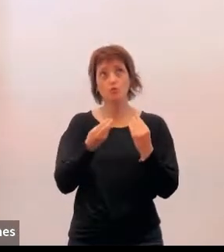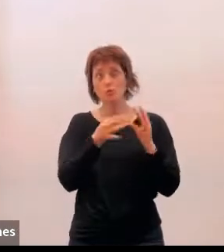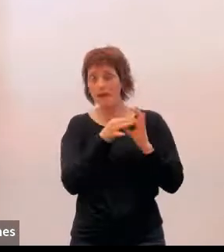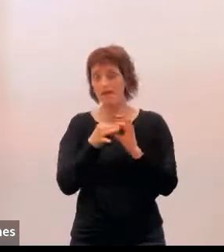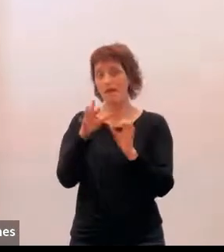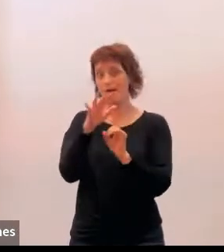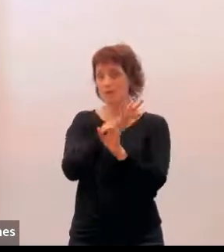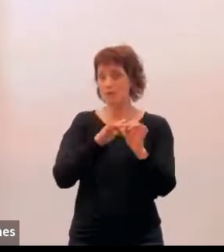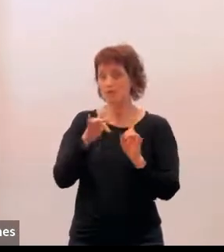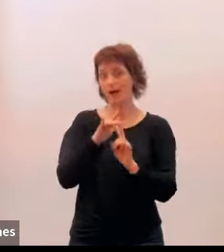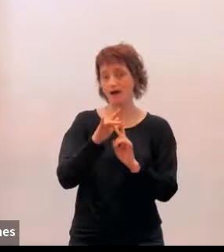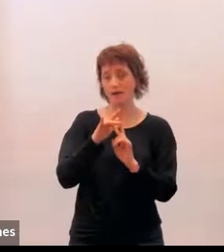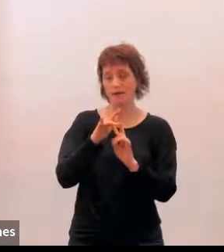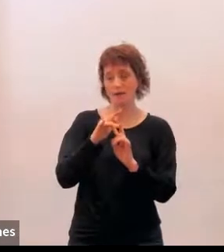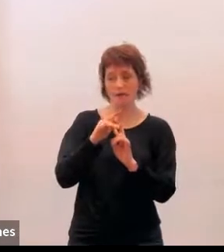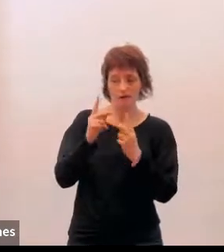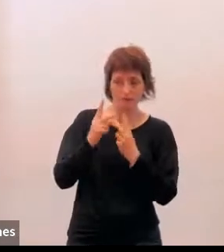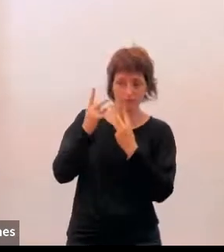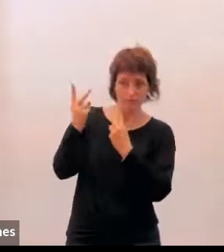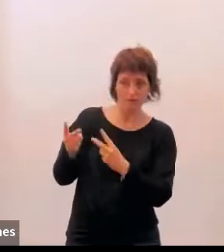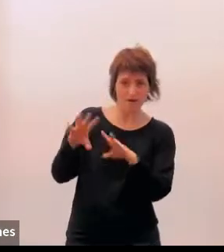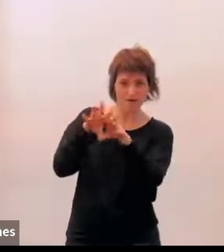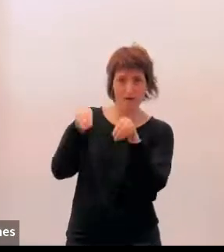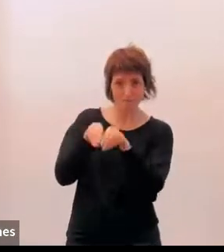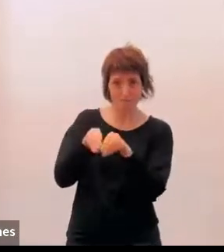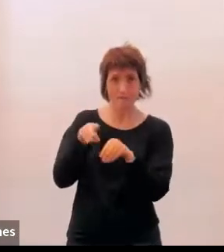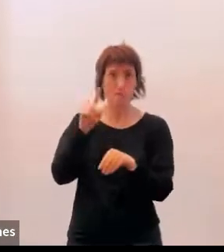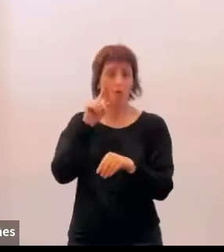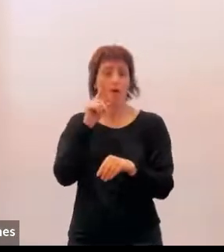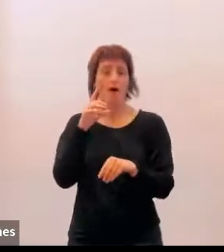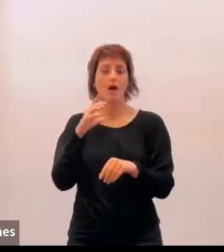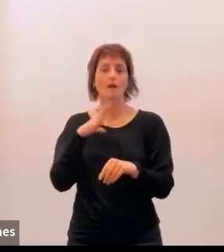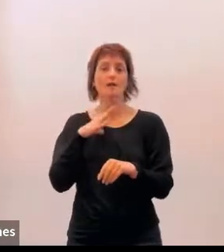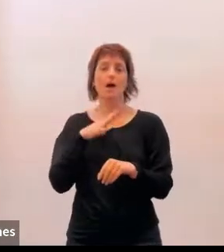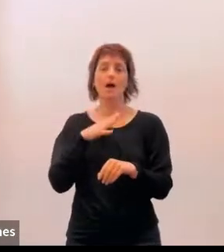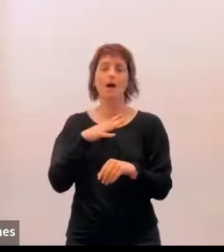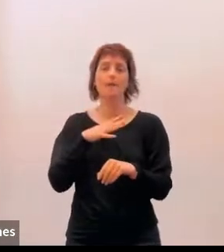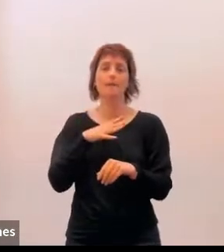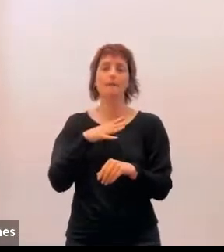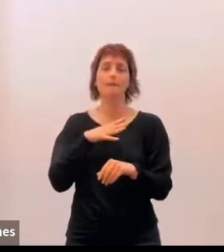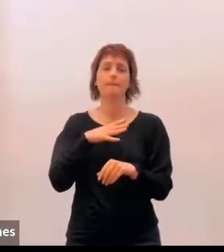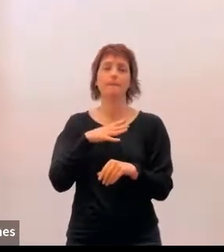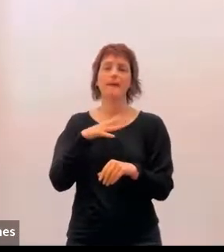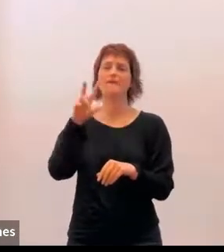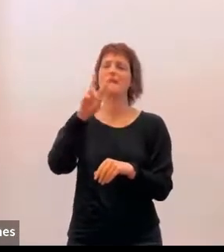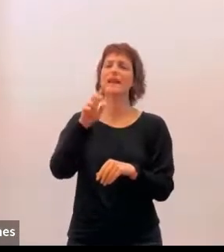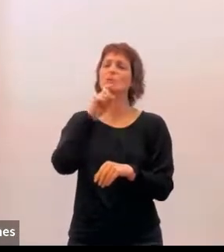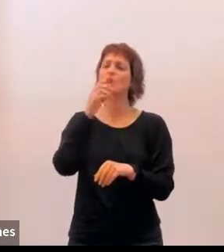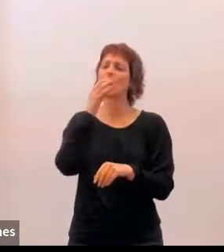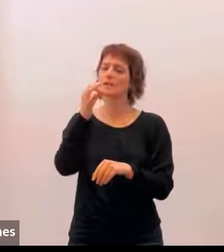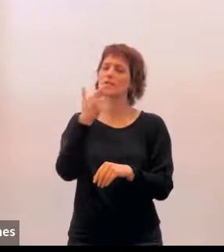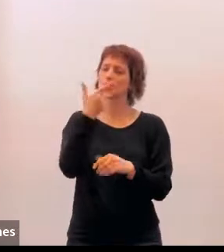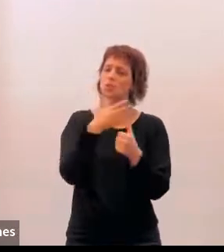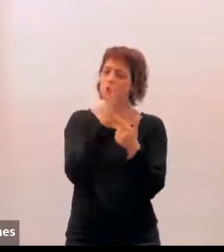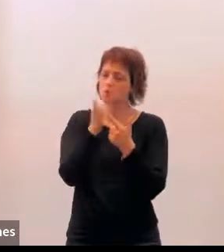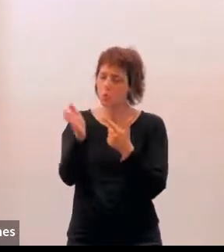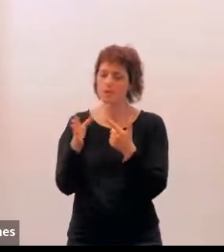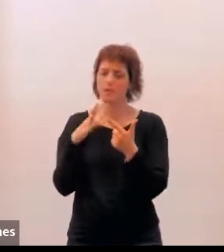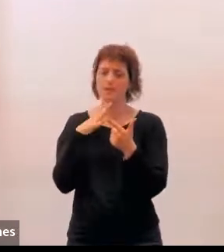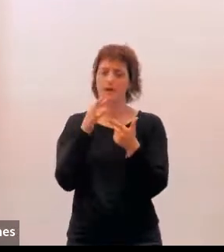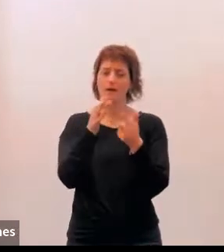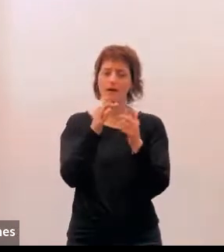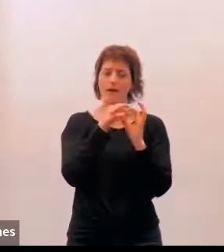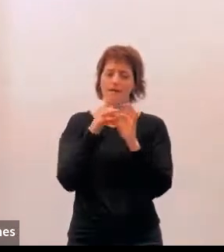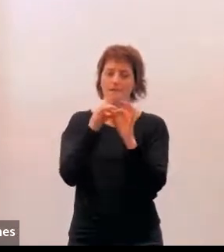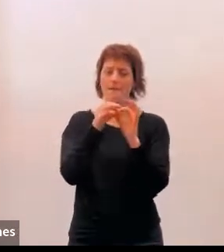en direction des familles, parce qu'il y a deux choses dans ce que vous disiez, Valérie. Le lien social, c'est celui qu'on